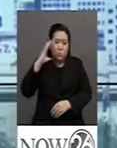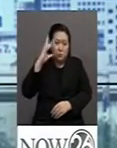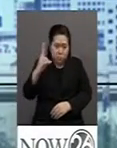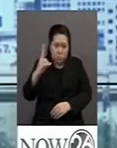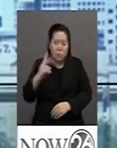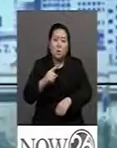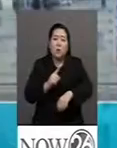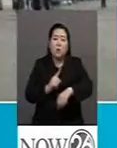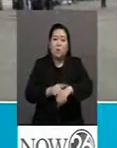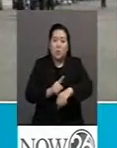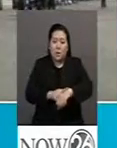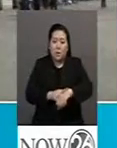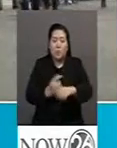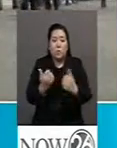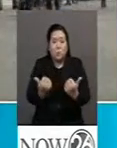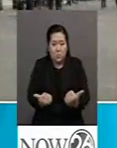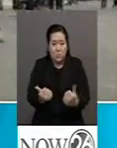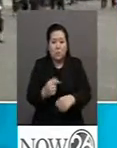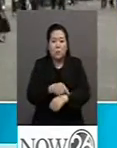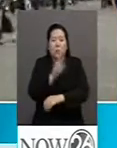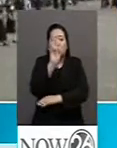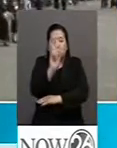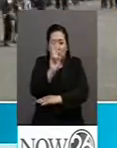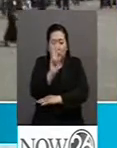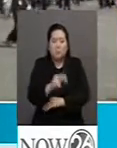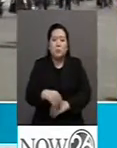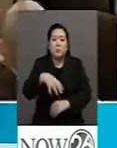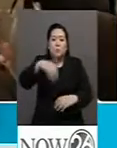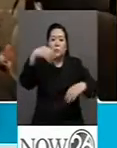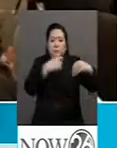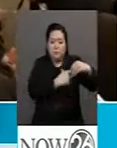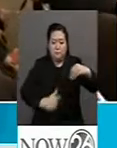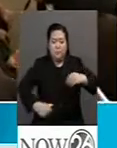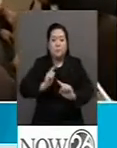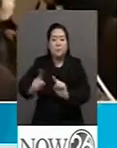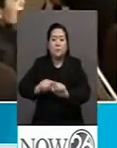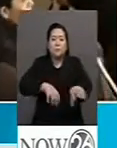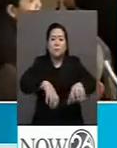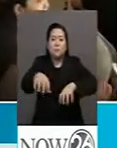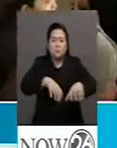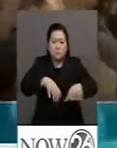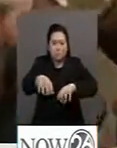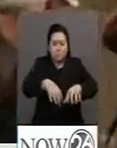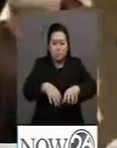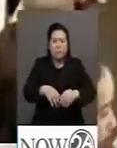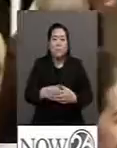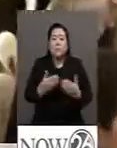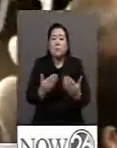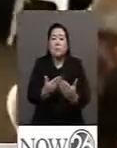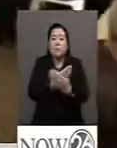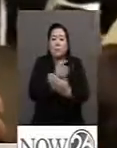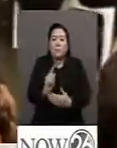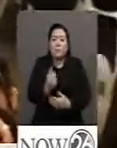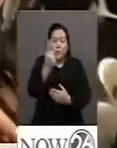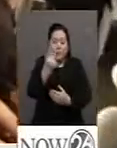า12นาฬิกาของวันนี้ครับทางสำนักพระราชวังได้มีการเปลี่ยนภาพที่ทรงพระกรุณาโปรดเกล้าโปรดกระหม่อม